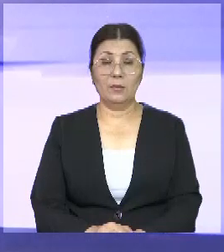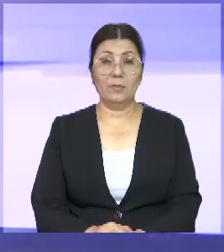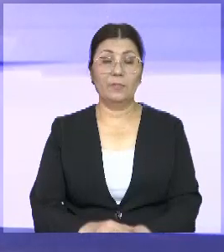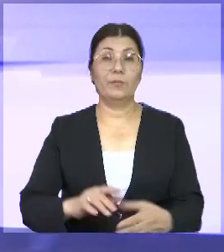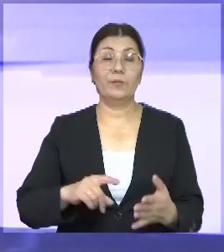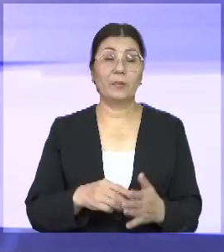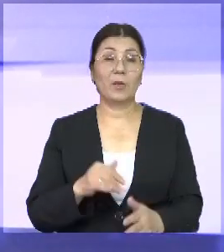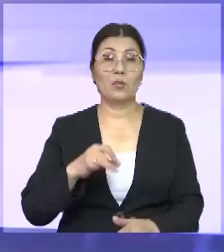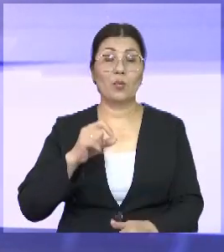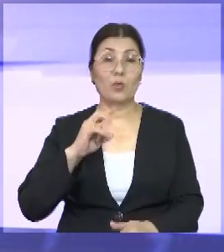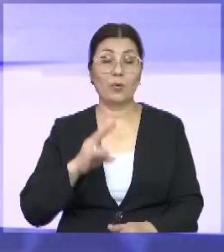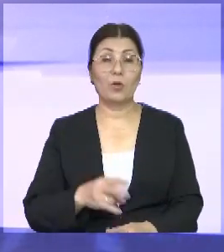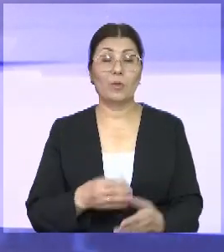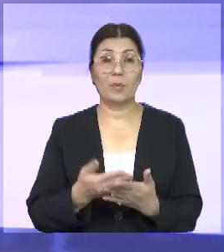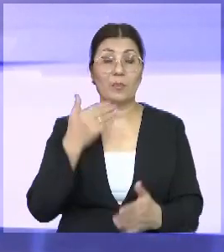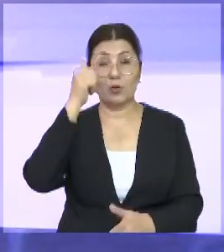в селе журн